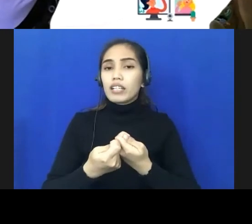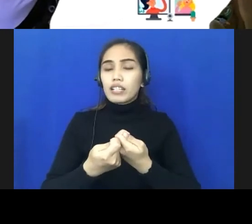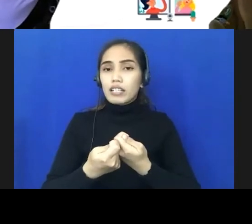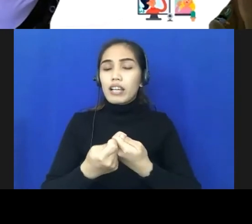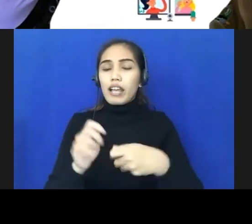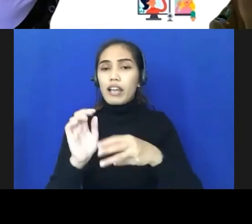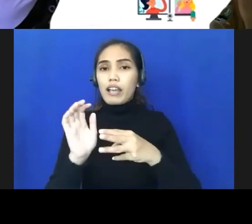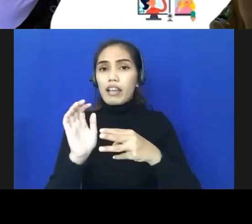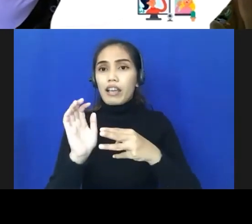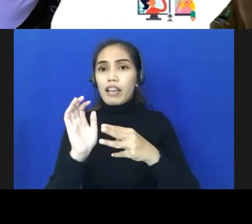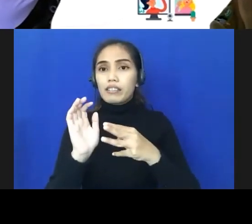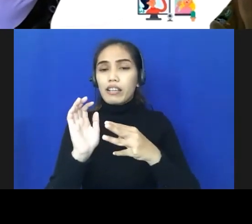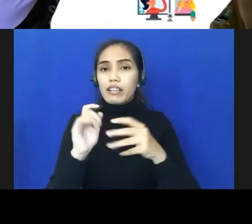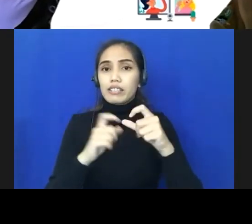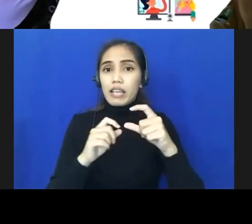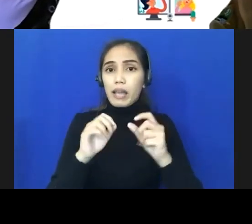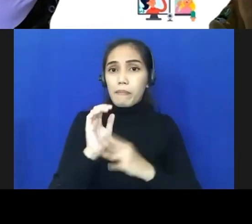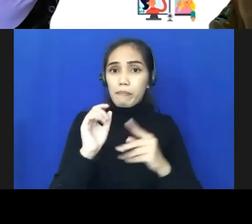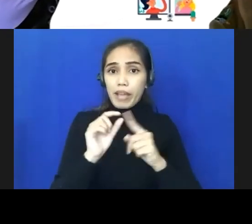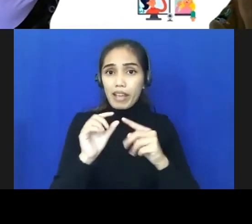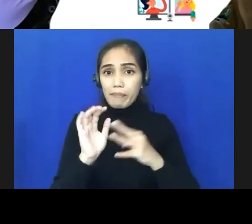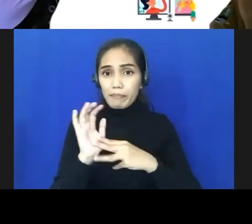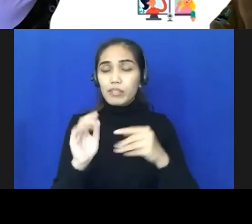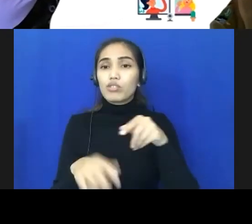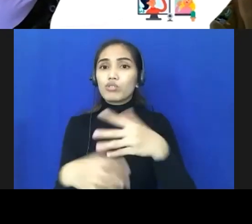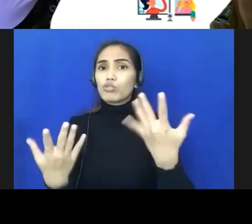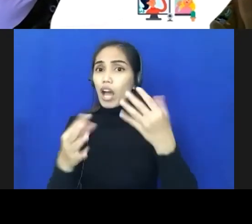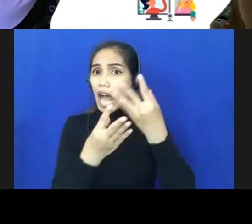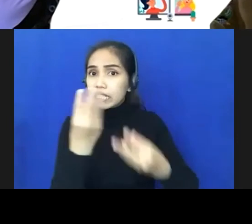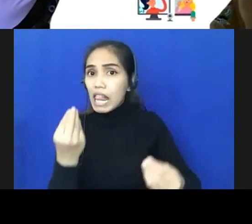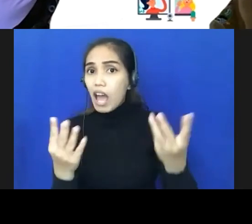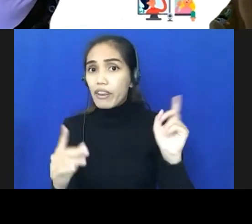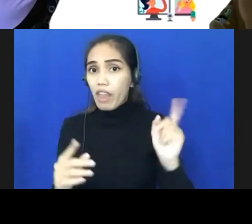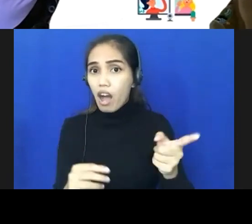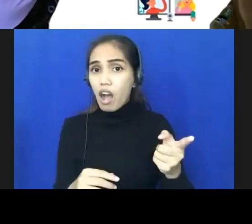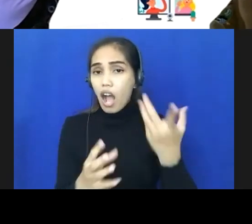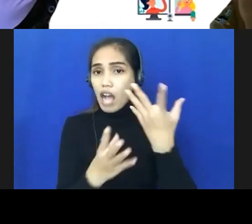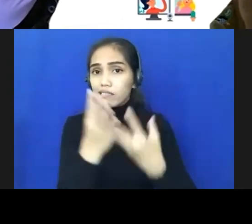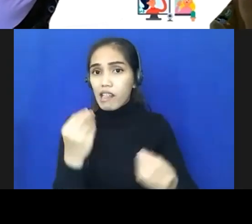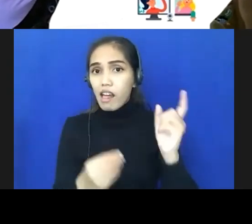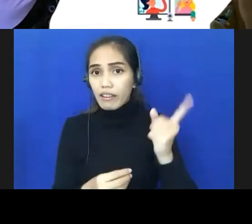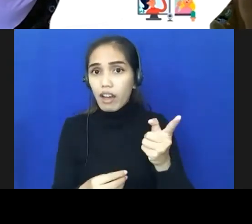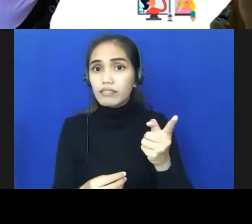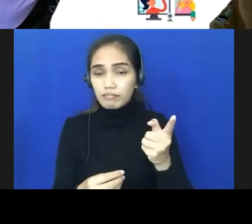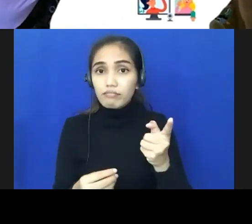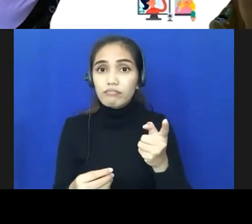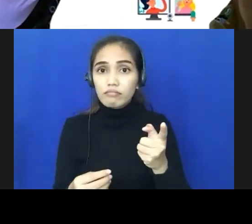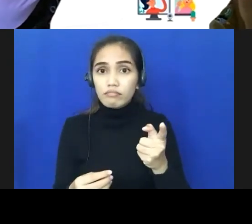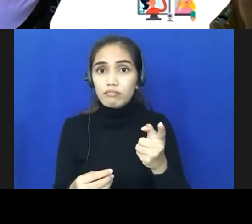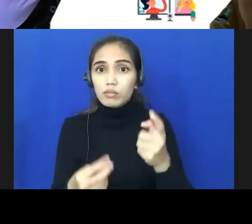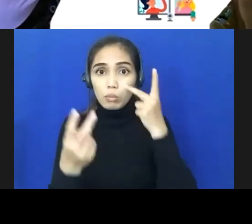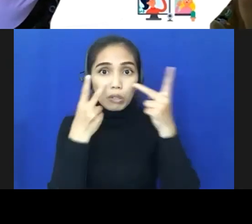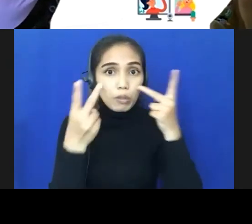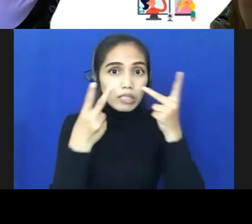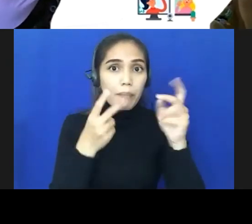nih, apakah sudah ada hasilnya dari tim Satgas Monef ini, apakah sudah melihat hasil monitoring dan